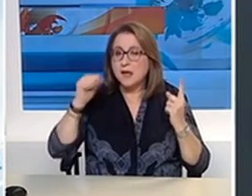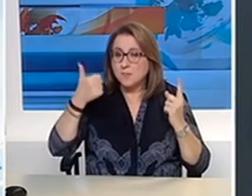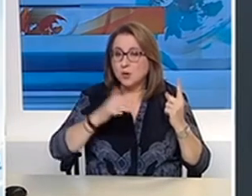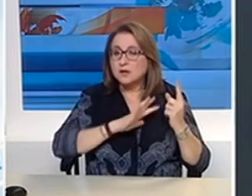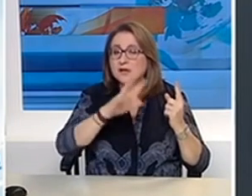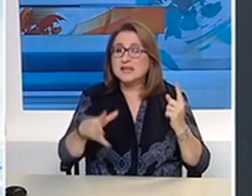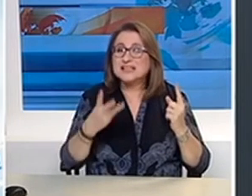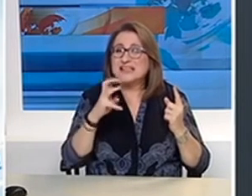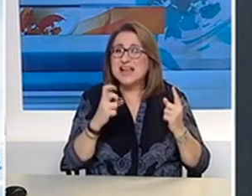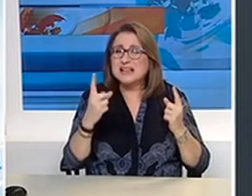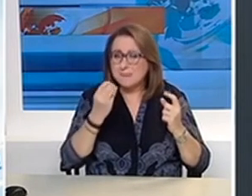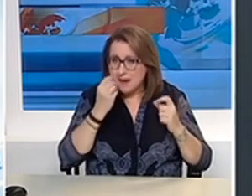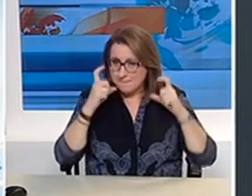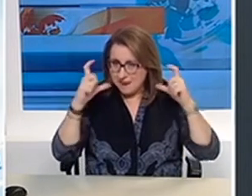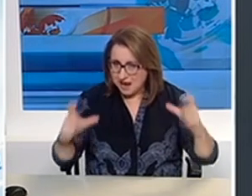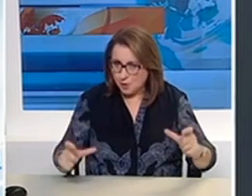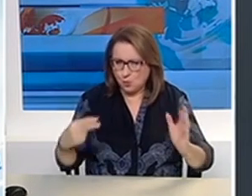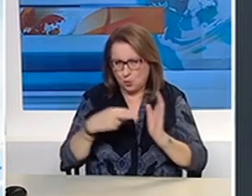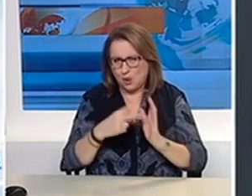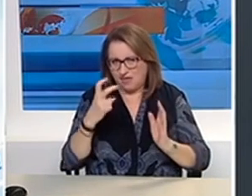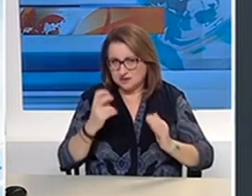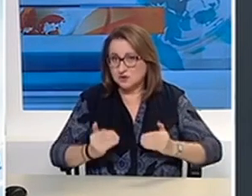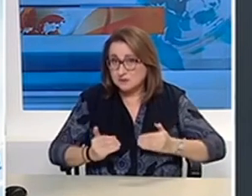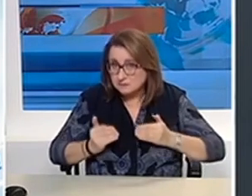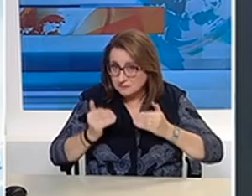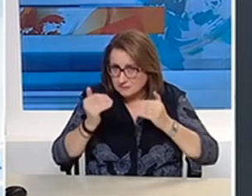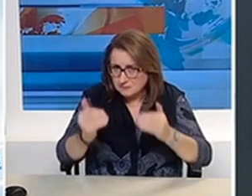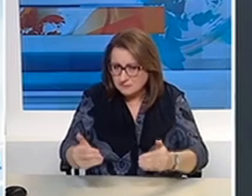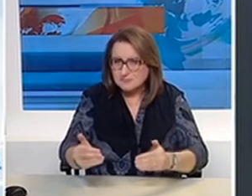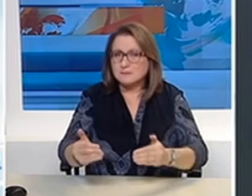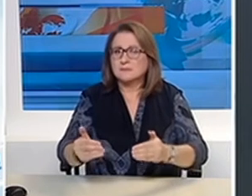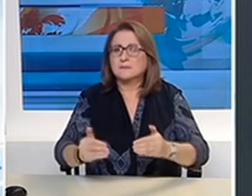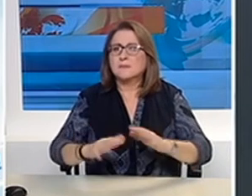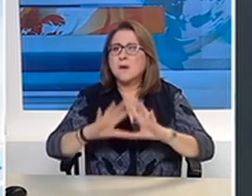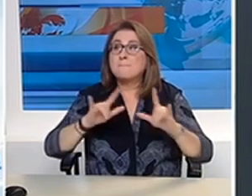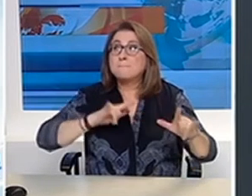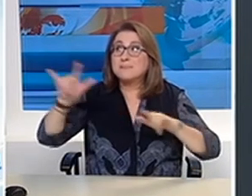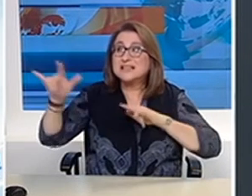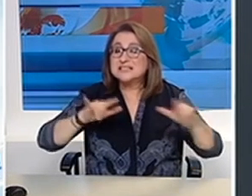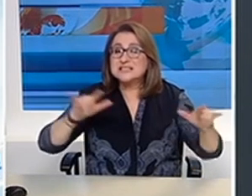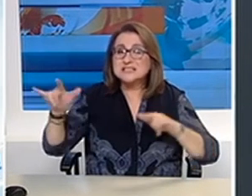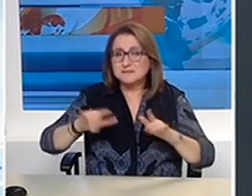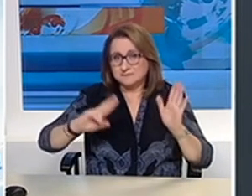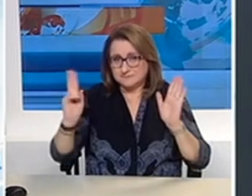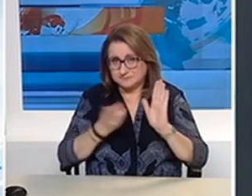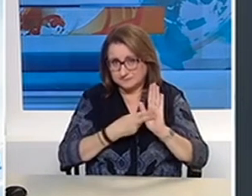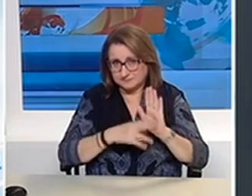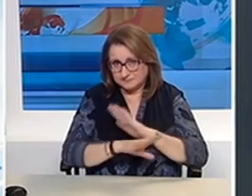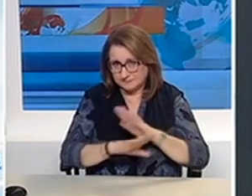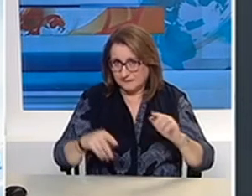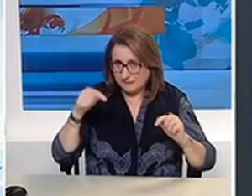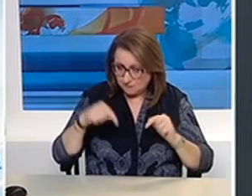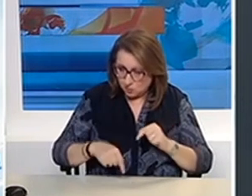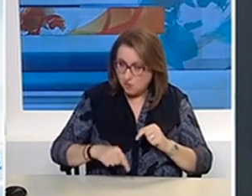τις 31 Μαΐου του 2020 τα μεσάνυχτα η αναστολή όλων των πτήσεων μεταφοράς επιβατών από και προς